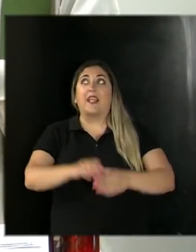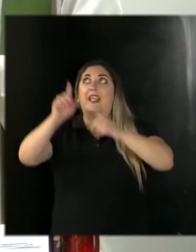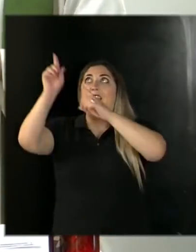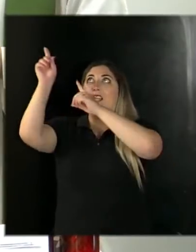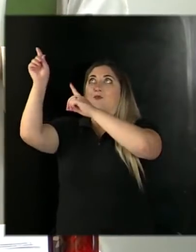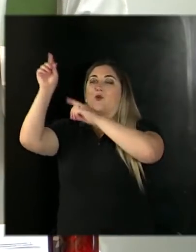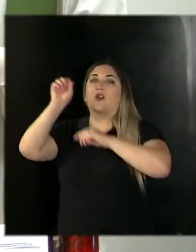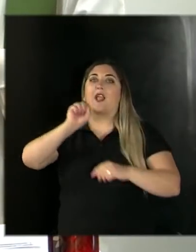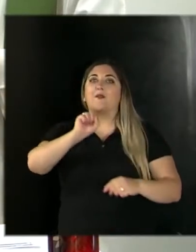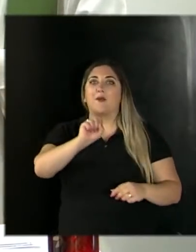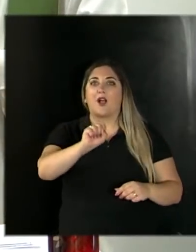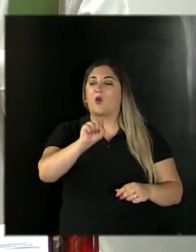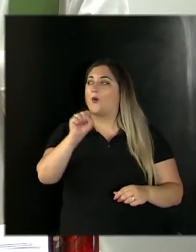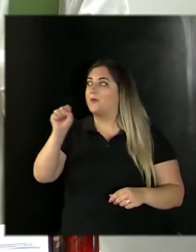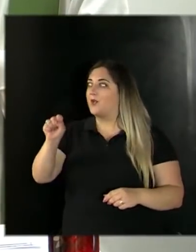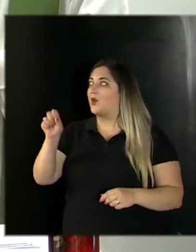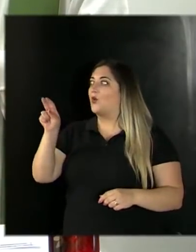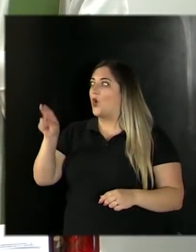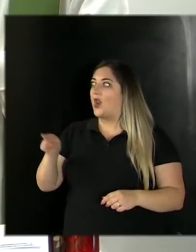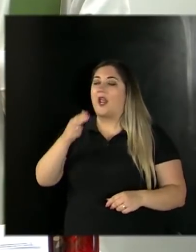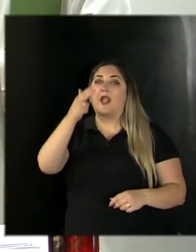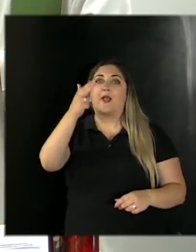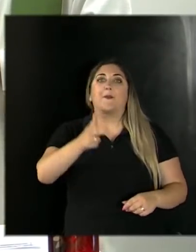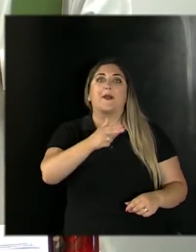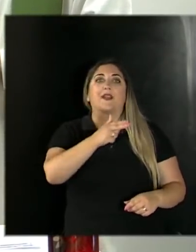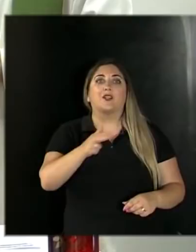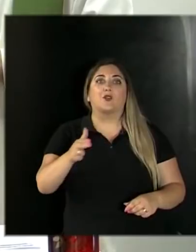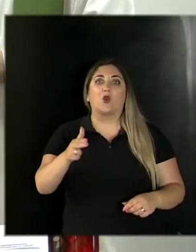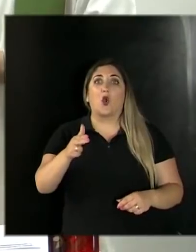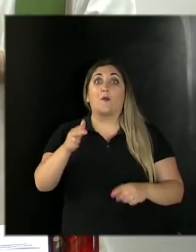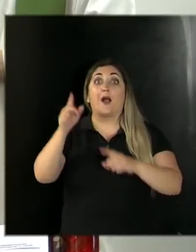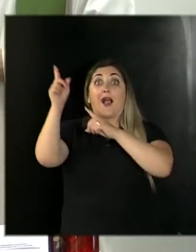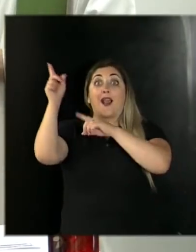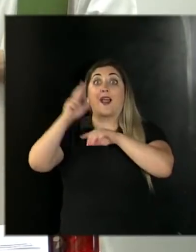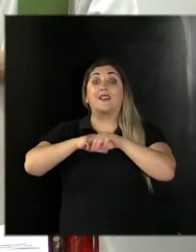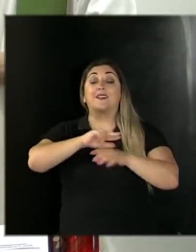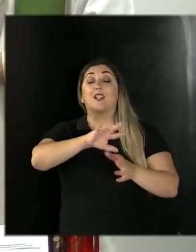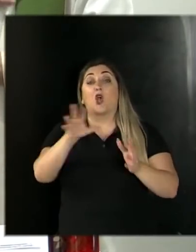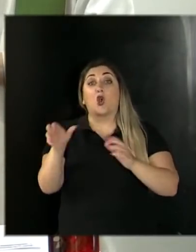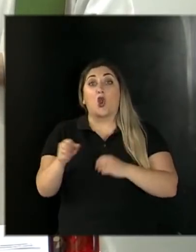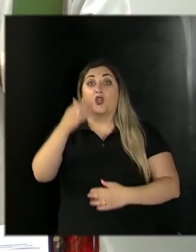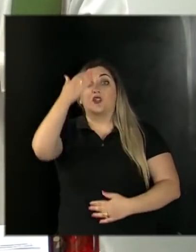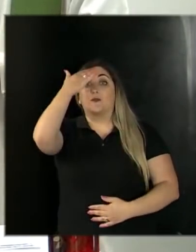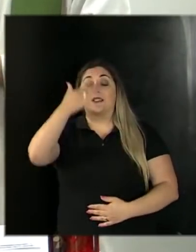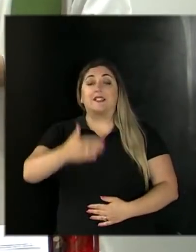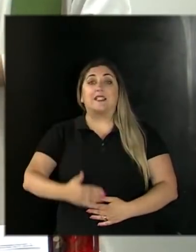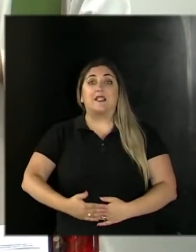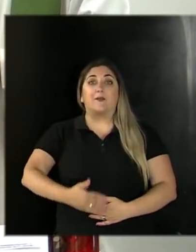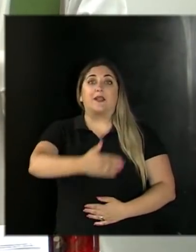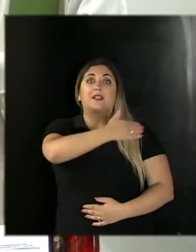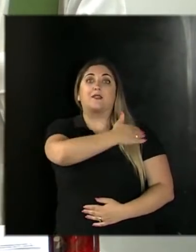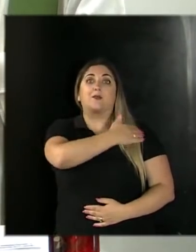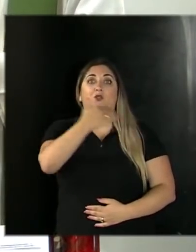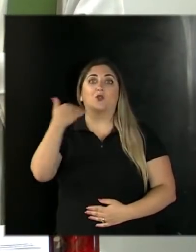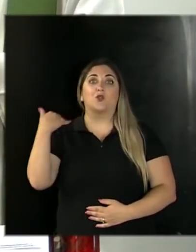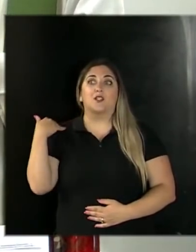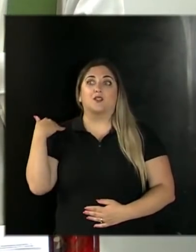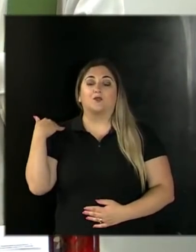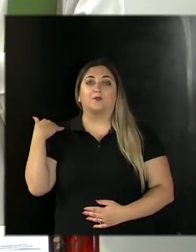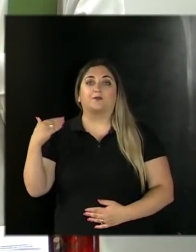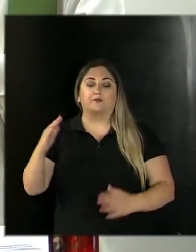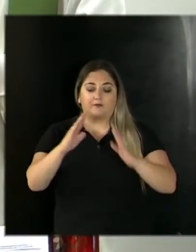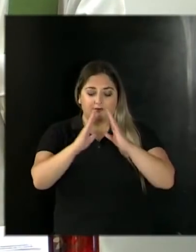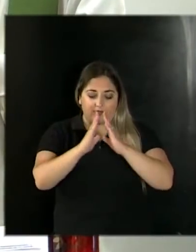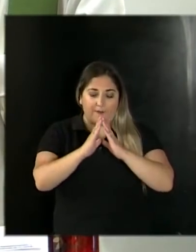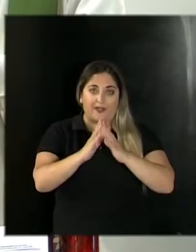Il-mulej magħkom. Iberikkom Alla li jista' kollox, il-Missier u l-Iben u l-Ispirtu